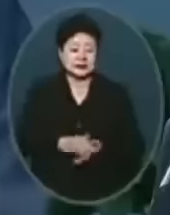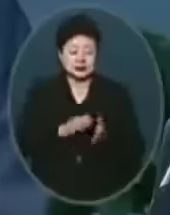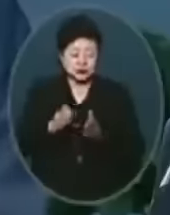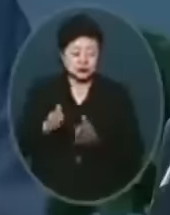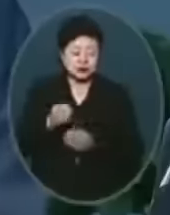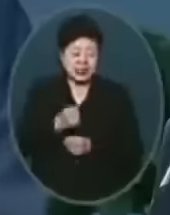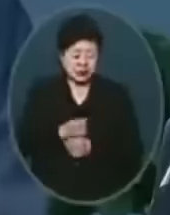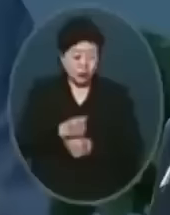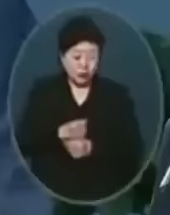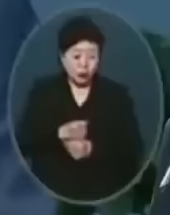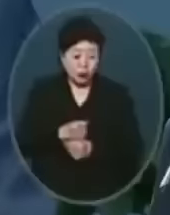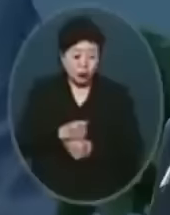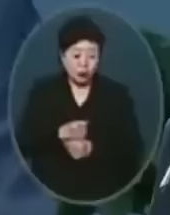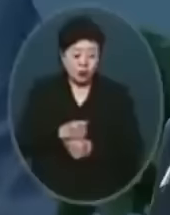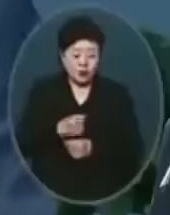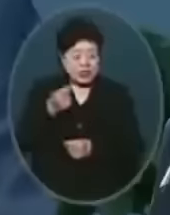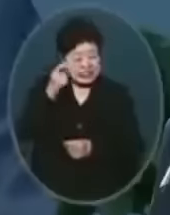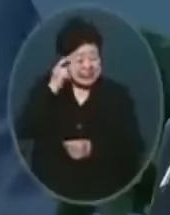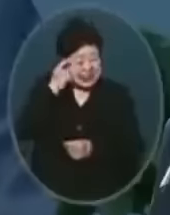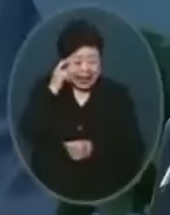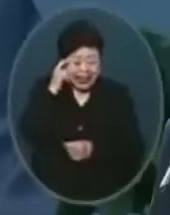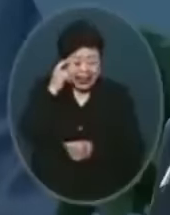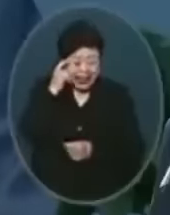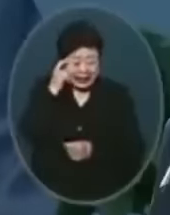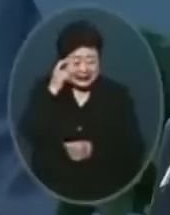주변에 나가서 우리 생각을